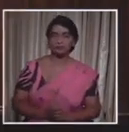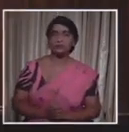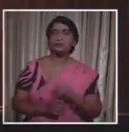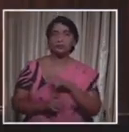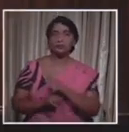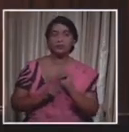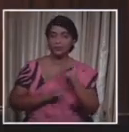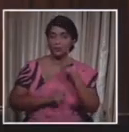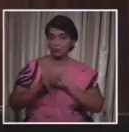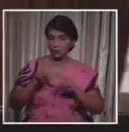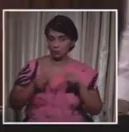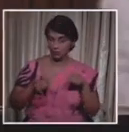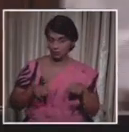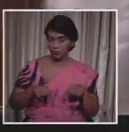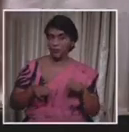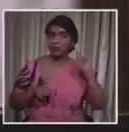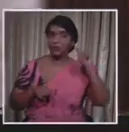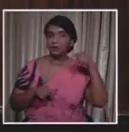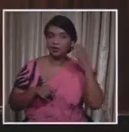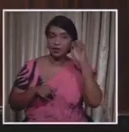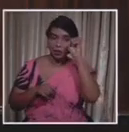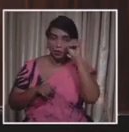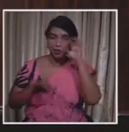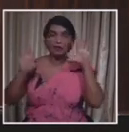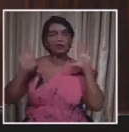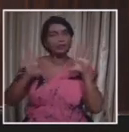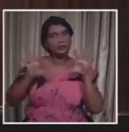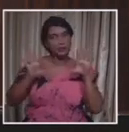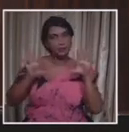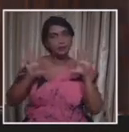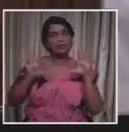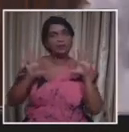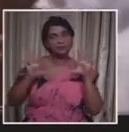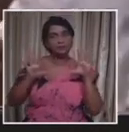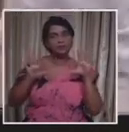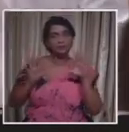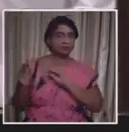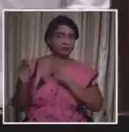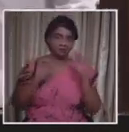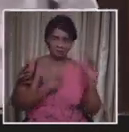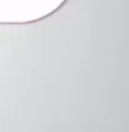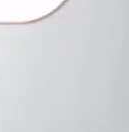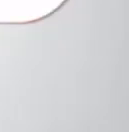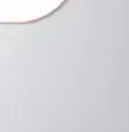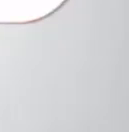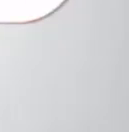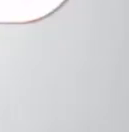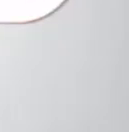සභාව හෙට උදෑසන 10 දක්වා සභාව කල් තබනු ලැබේ.